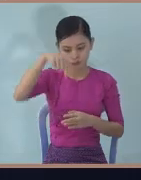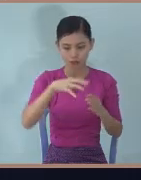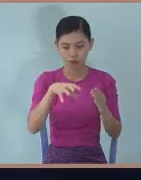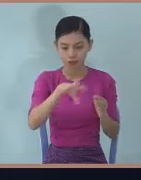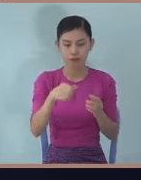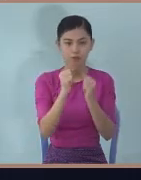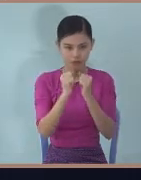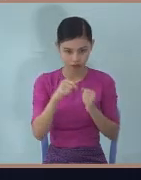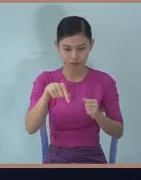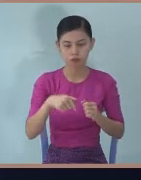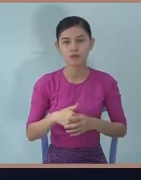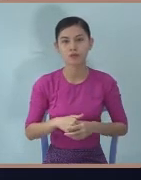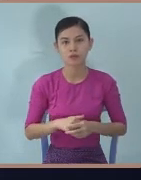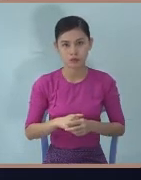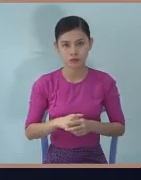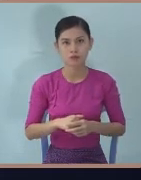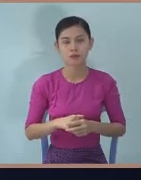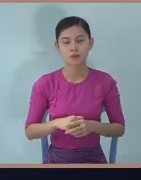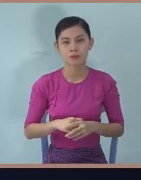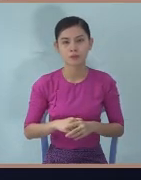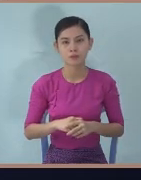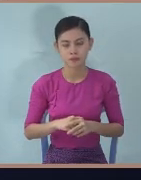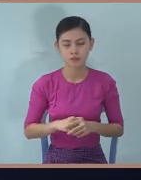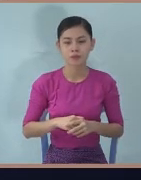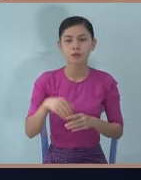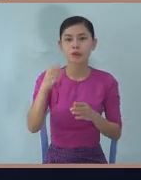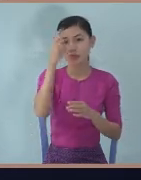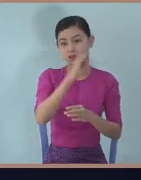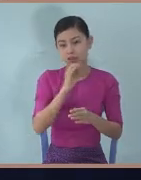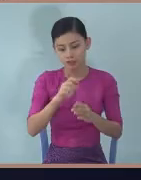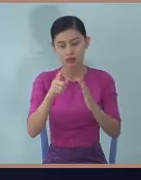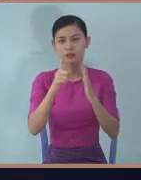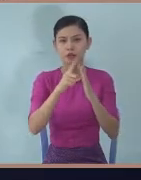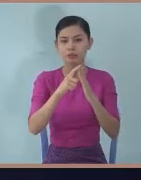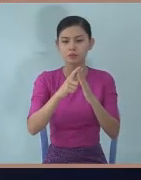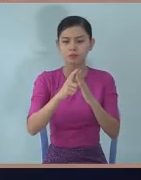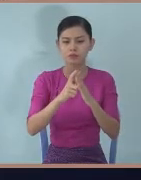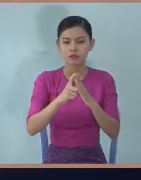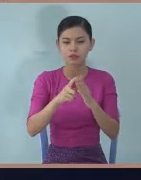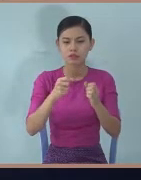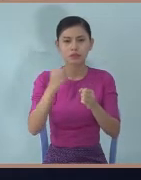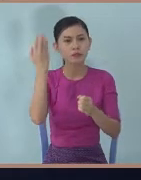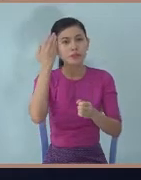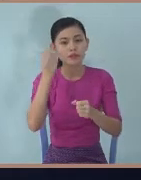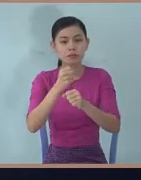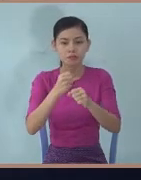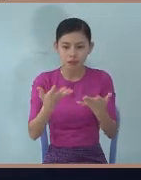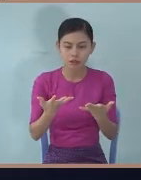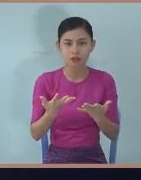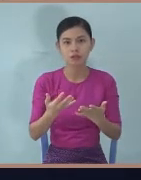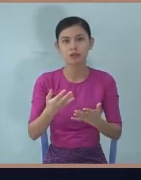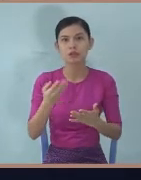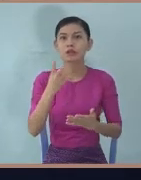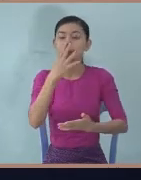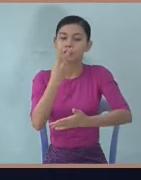လူငယ်ရောအလူငယ်ပိုင်းအများဆုံးဟိုတော့ခါရတာပေါ့ရင်ဆိုင်နေရတာဒီမွေးဆေးဝါးပြဿနာပေါ့ပြီးတော့ကျွန်တော်တို့ပူတာဝမှာ